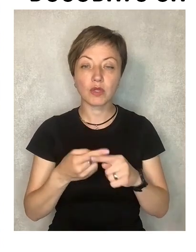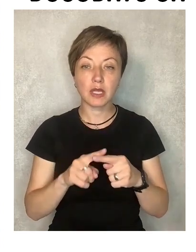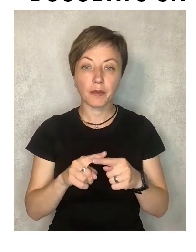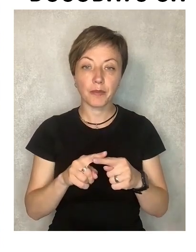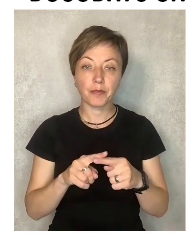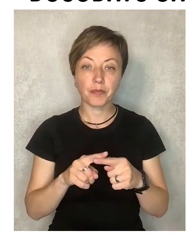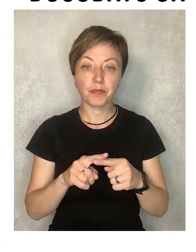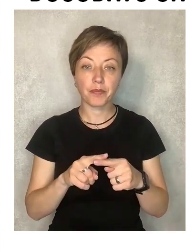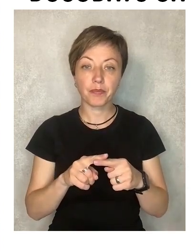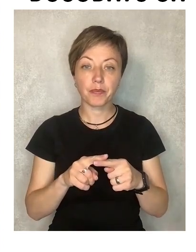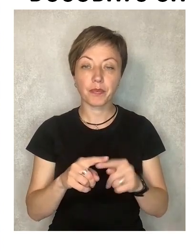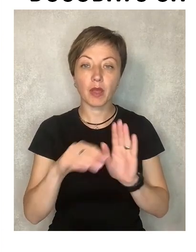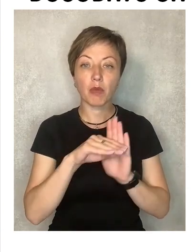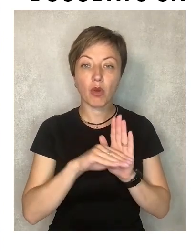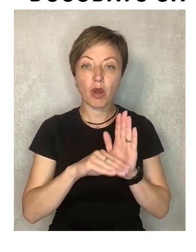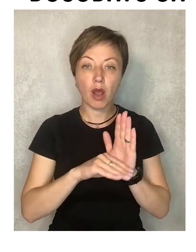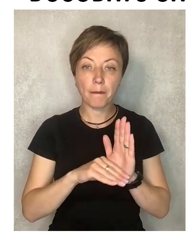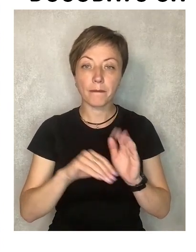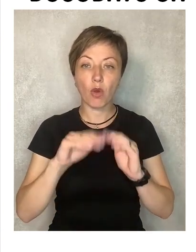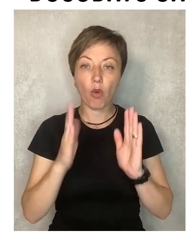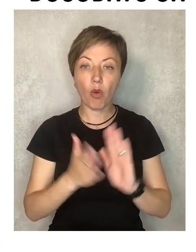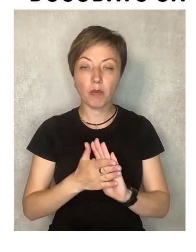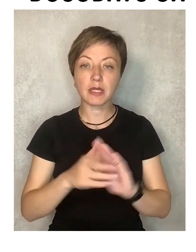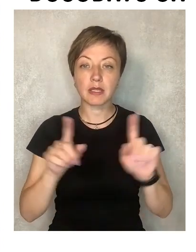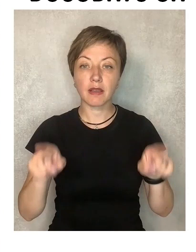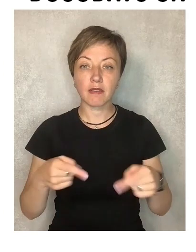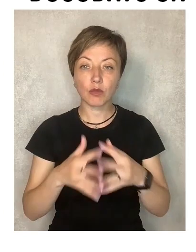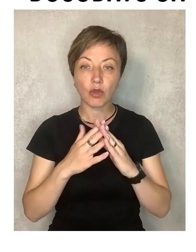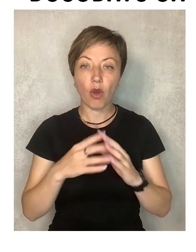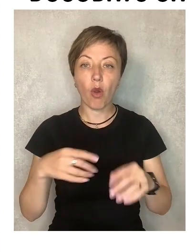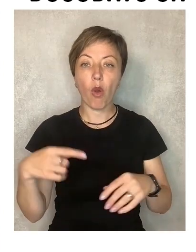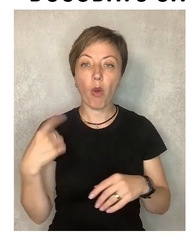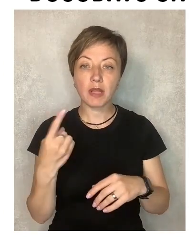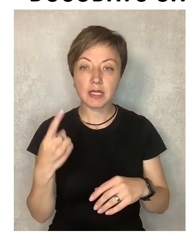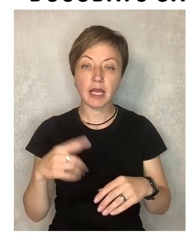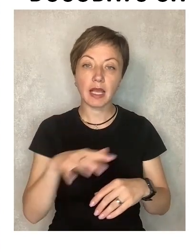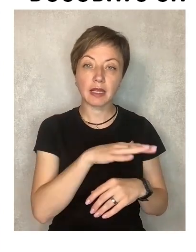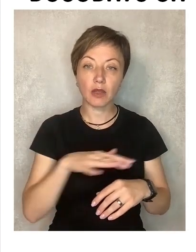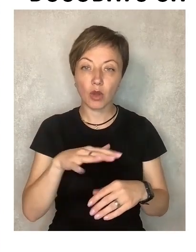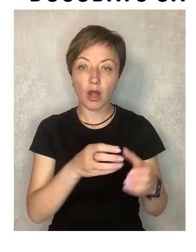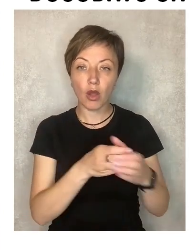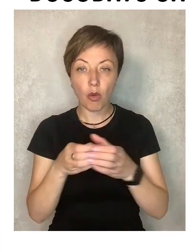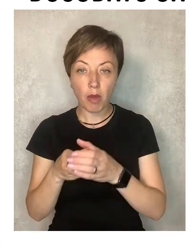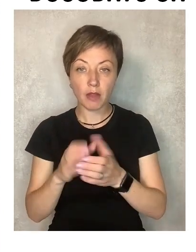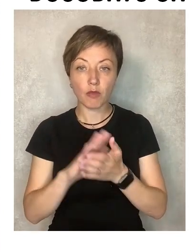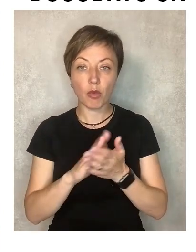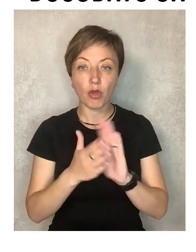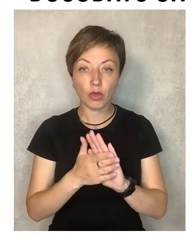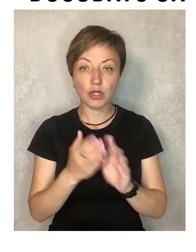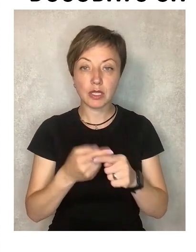власне, програми комплексної відбудови областей, територіальних громад. І от в положеннях офіційних,